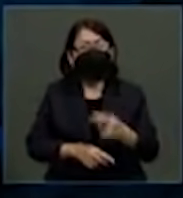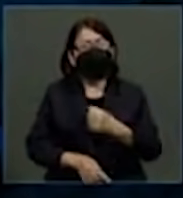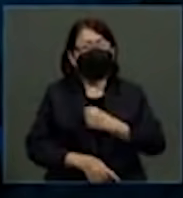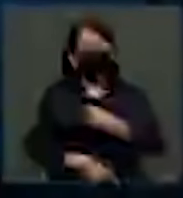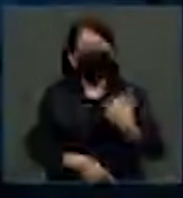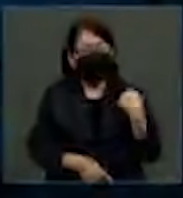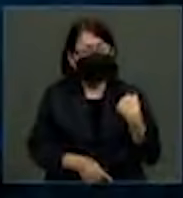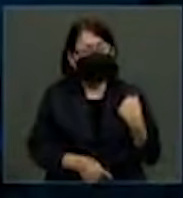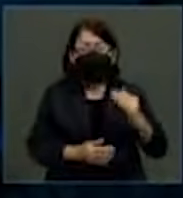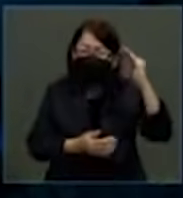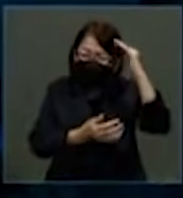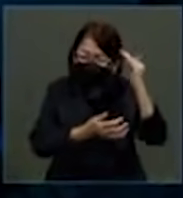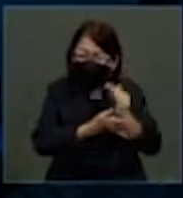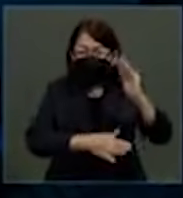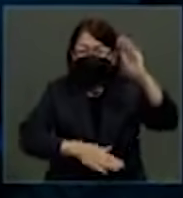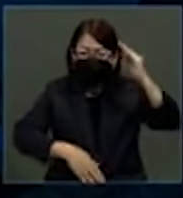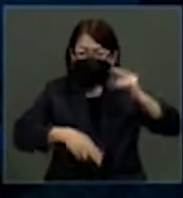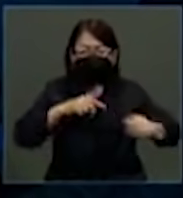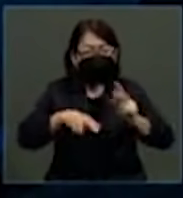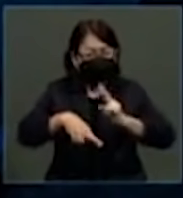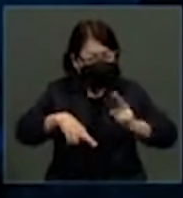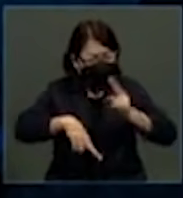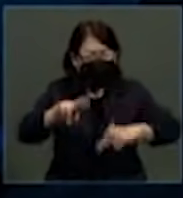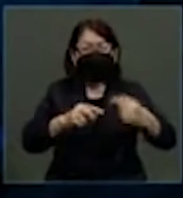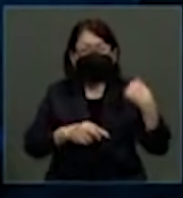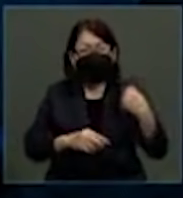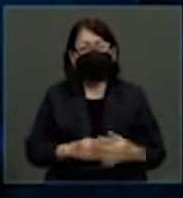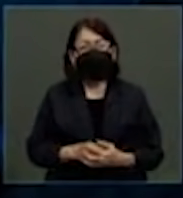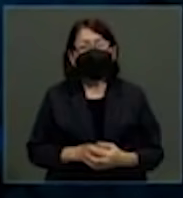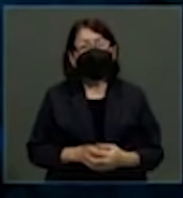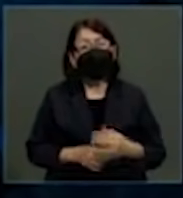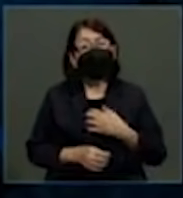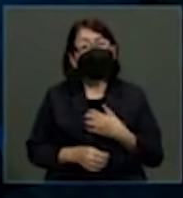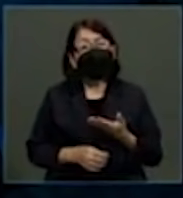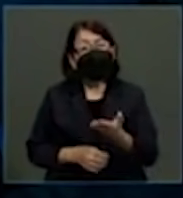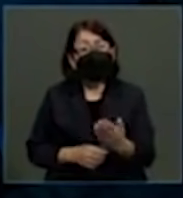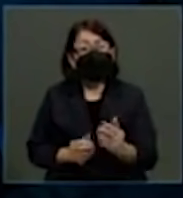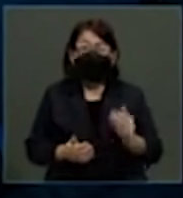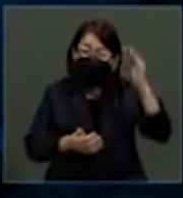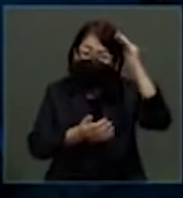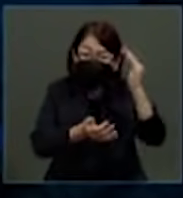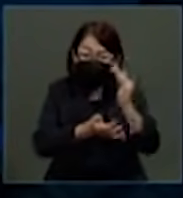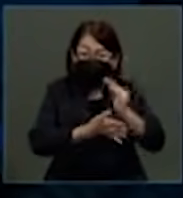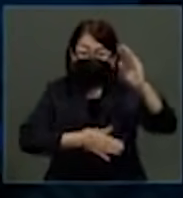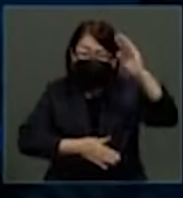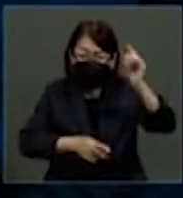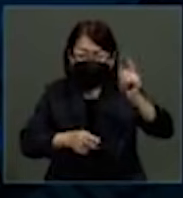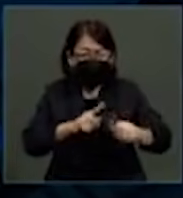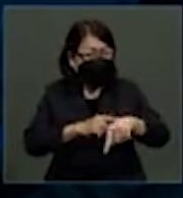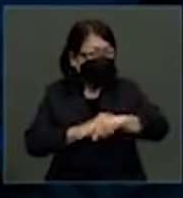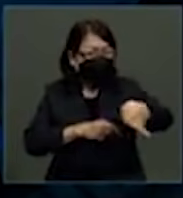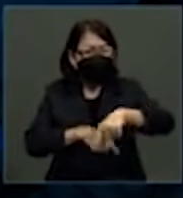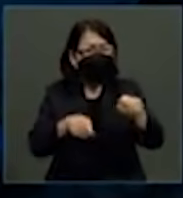จะมีด่านมากขึ้นจำนวนต่างๆที่จะเกิดขึ้นโดยฝ่ายมั่นคงฝ่ายปกครองก็จะได้เพิ่มจำนวนตรงนี้ขึ้นมานะ